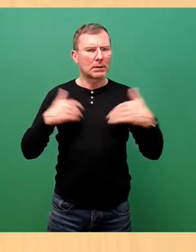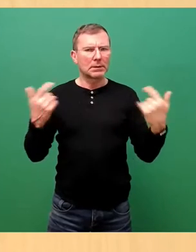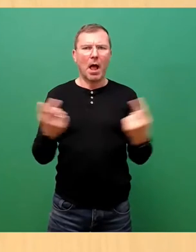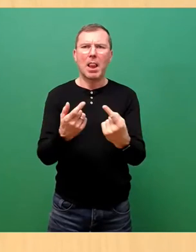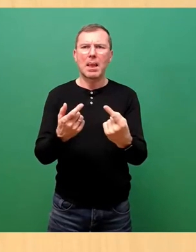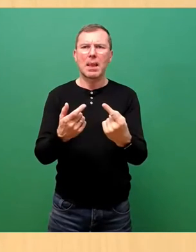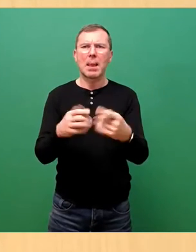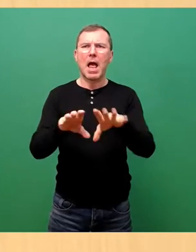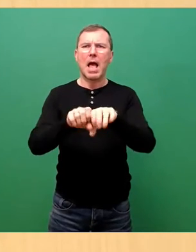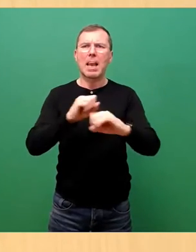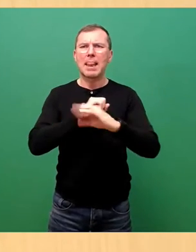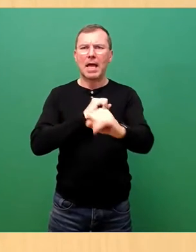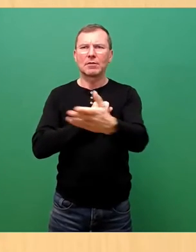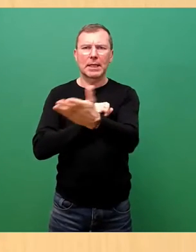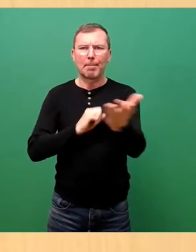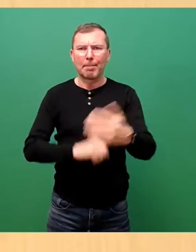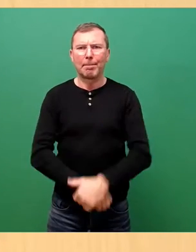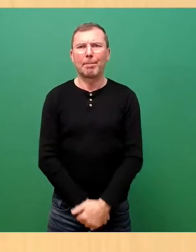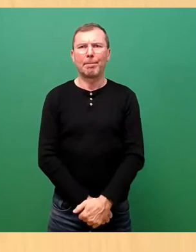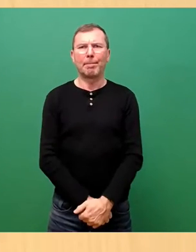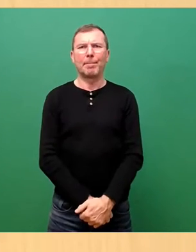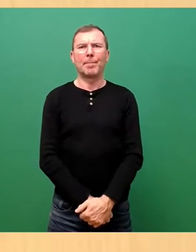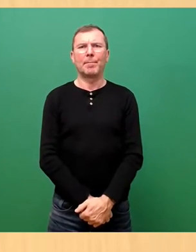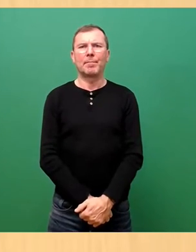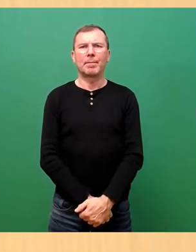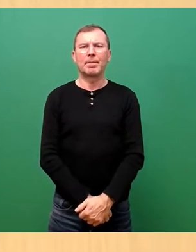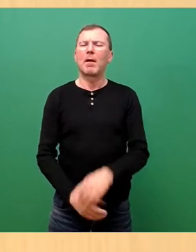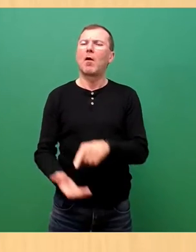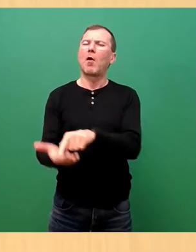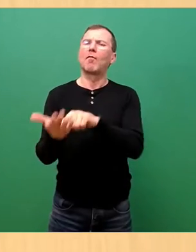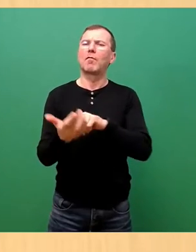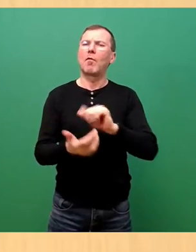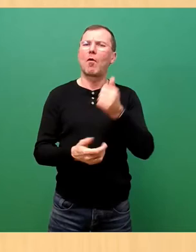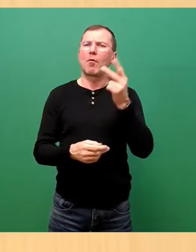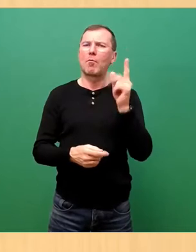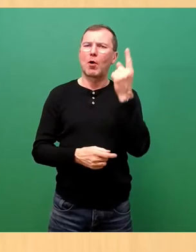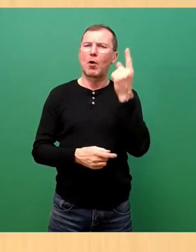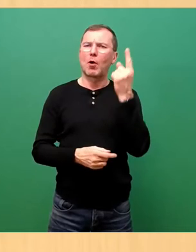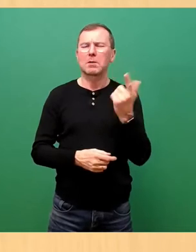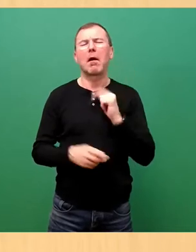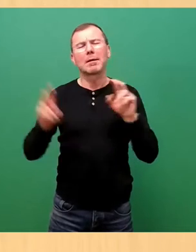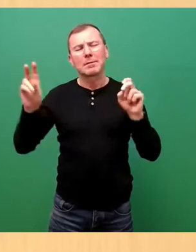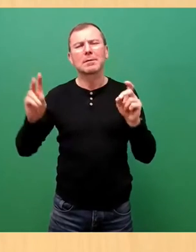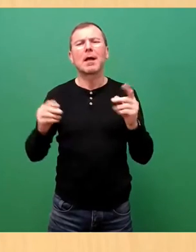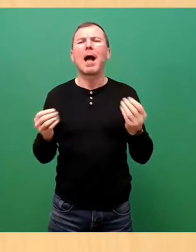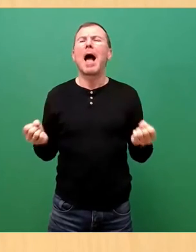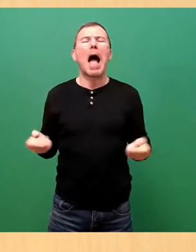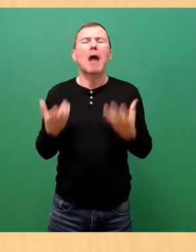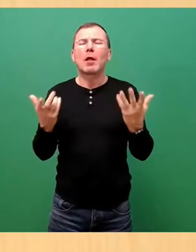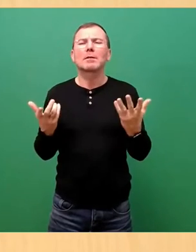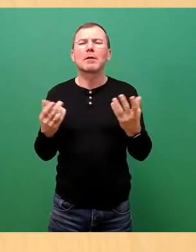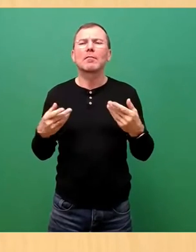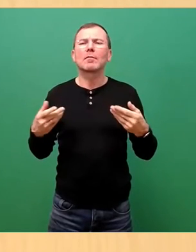am Livestream. Die Vorlage des Oberbürgermeisters hätte auch heißen, statt Aktualisierung des Wohnkonzeptes